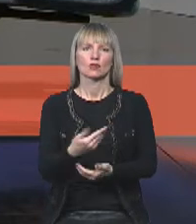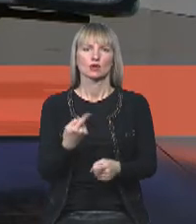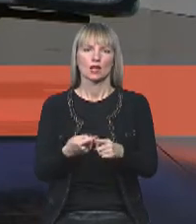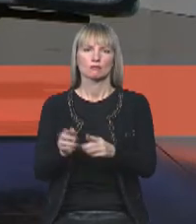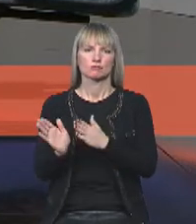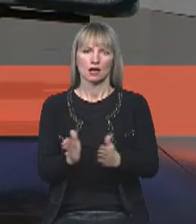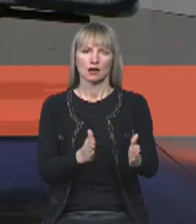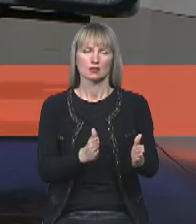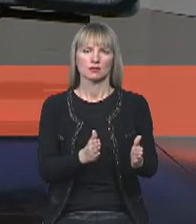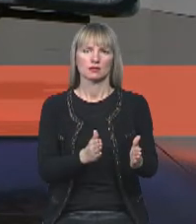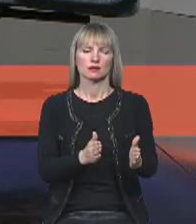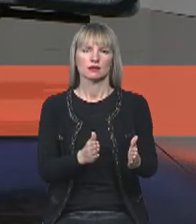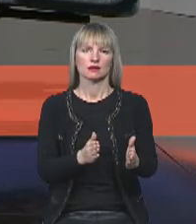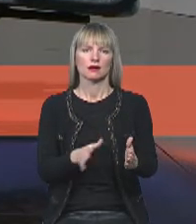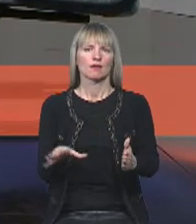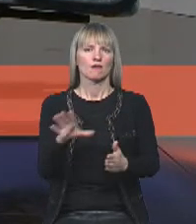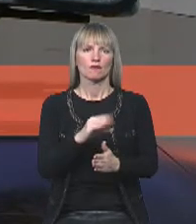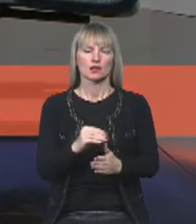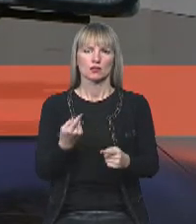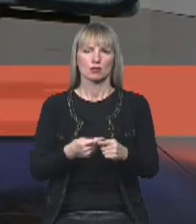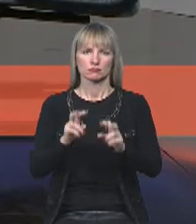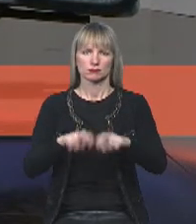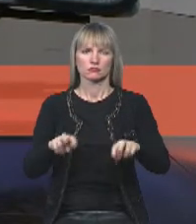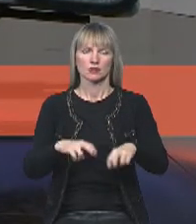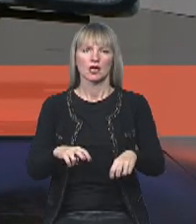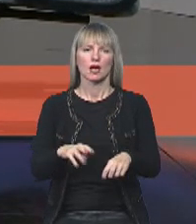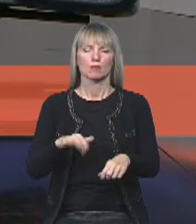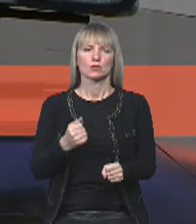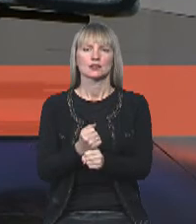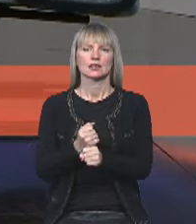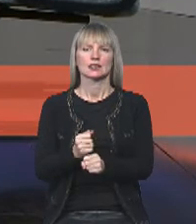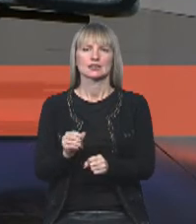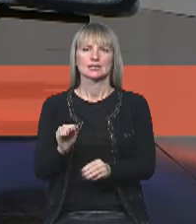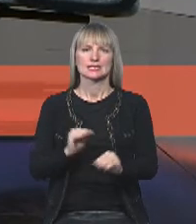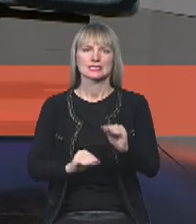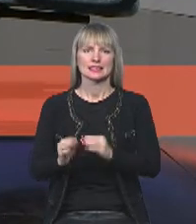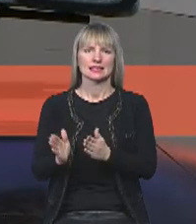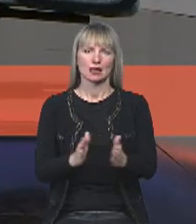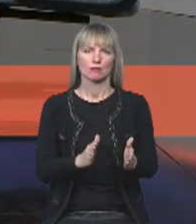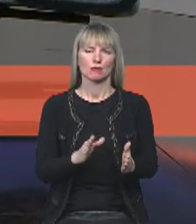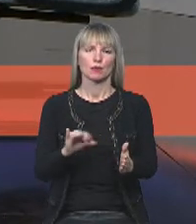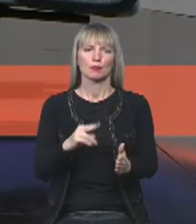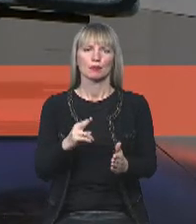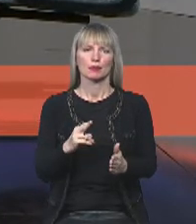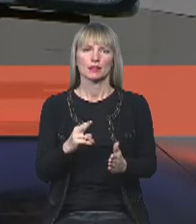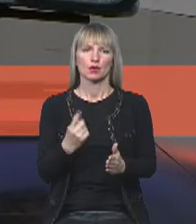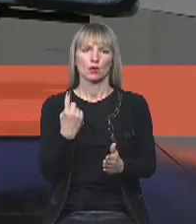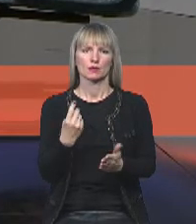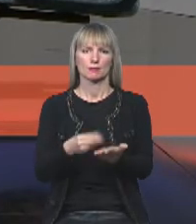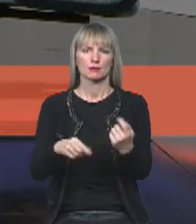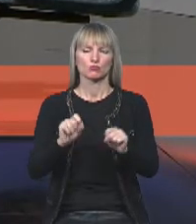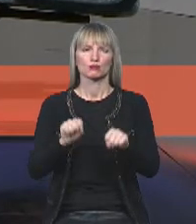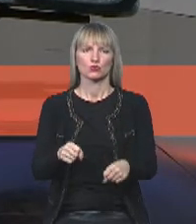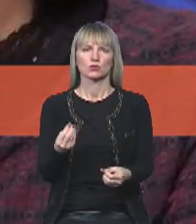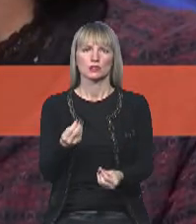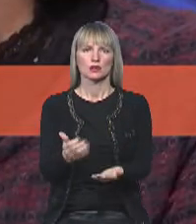систему, тобто інвентаризувати спочатку, а потім розробити систему логістики. Так, під егідою одного бізнесу. То можна